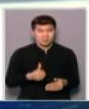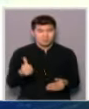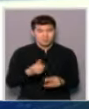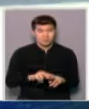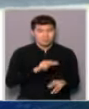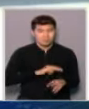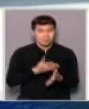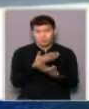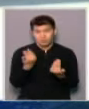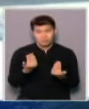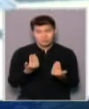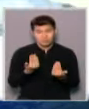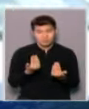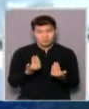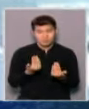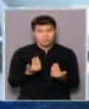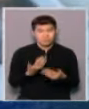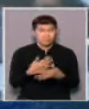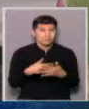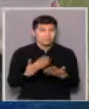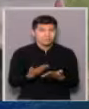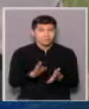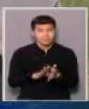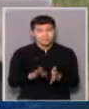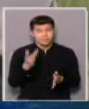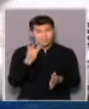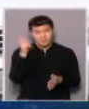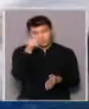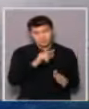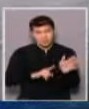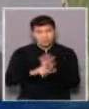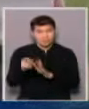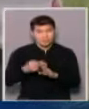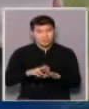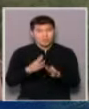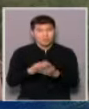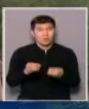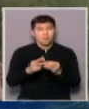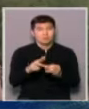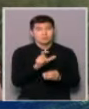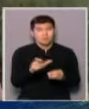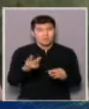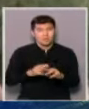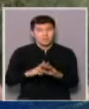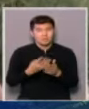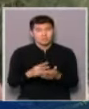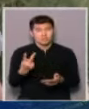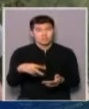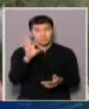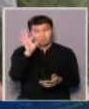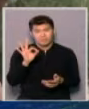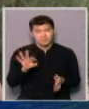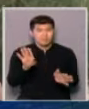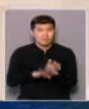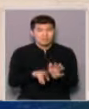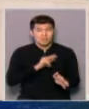да жұмыс жоқ. Бұйырған кетеді, бұйырмаған қалады. Жыл басынан бері есепке тұрған 13 мың адамның шамамен 20%